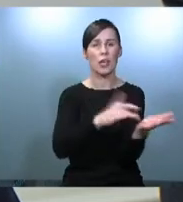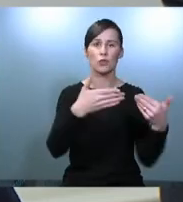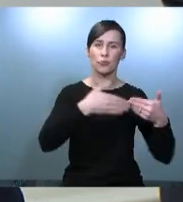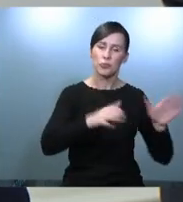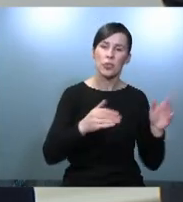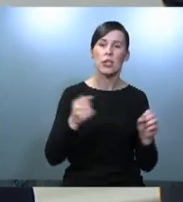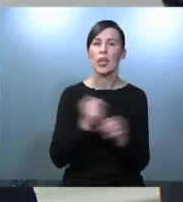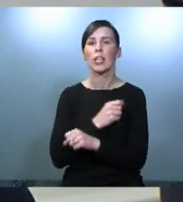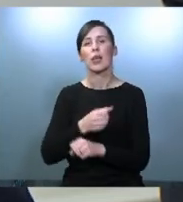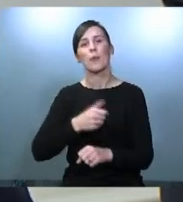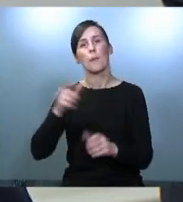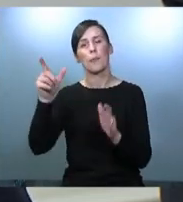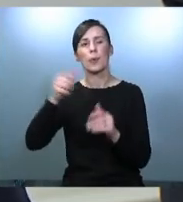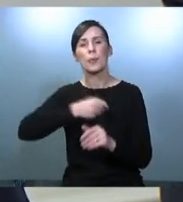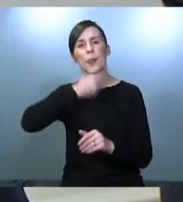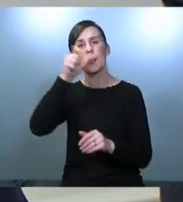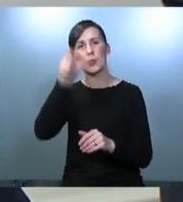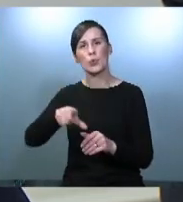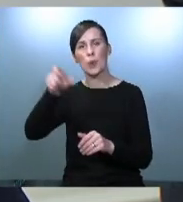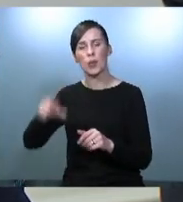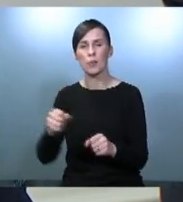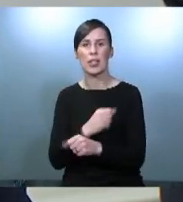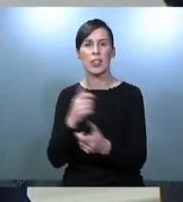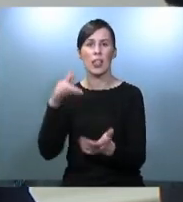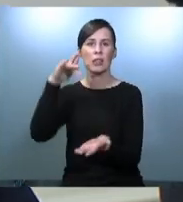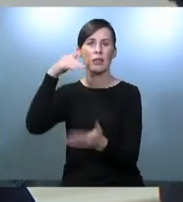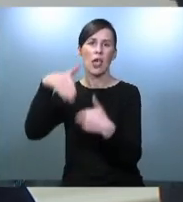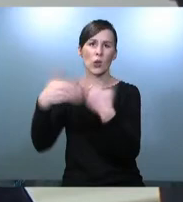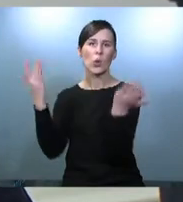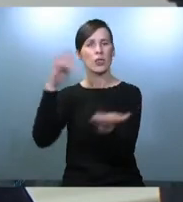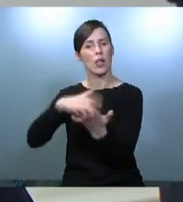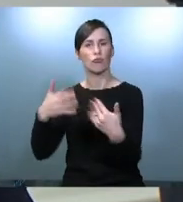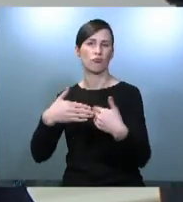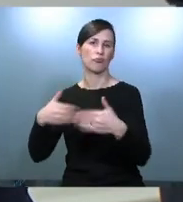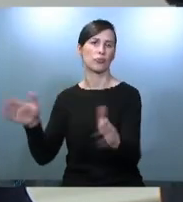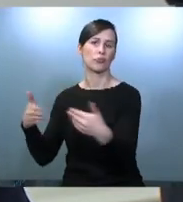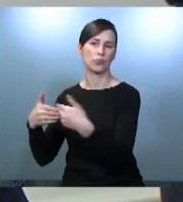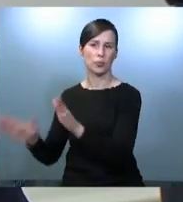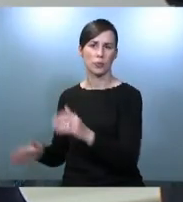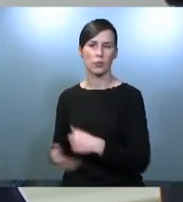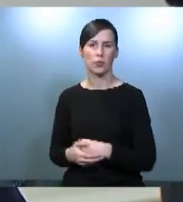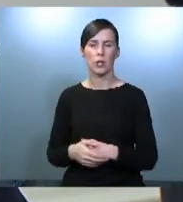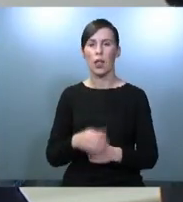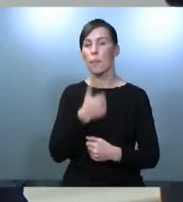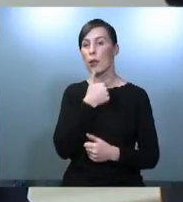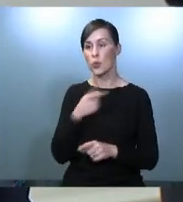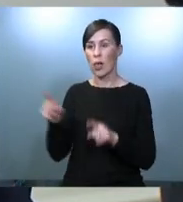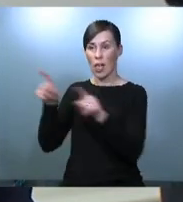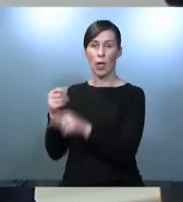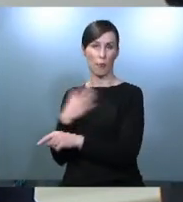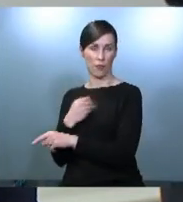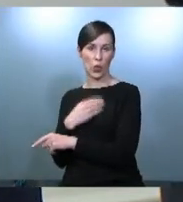sistema. Ta turbūt turėtumėm visi imti iš Vilniaus pavyzdį, kad daryti visos dienos mokyklą, kad maži vaikai,